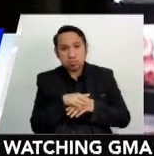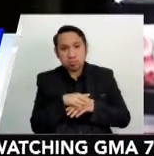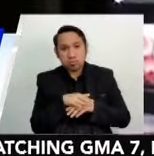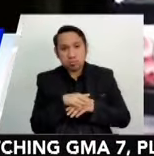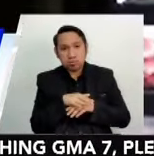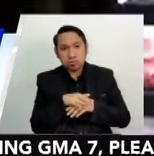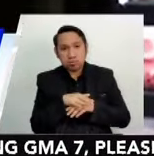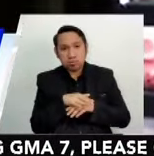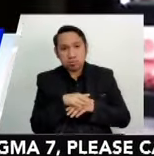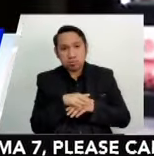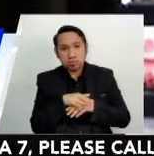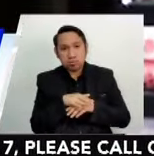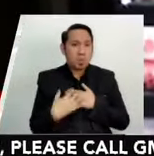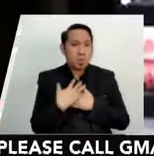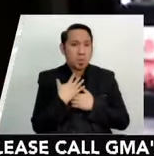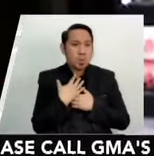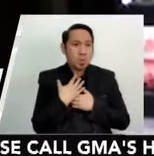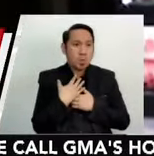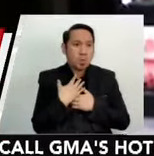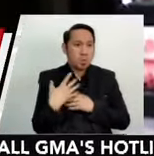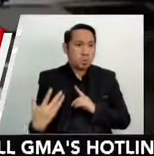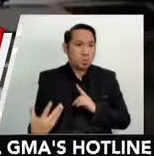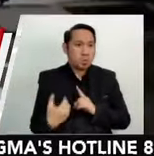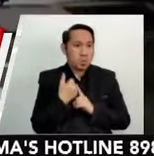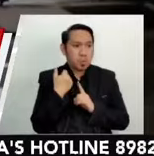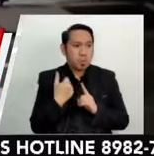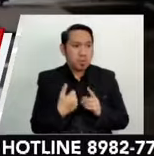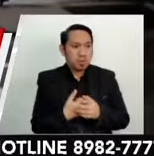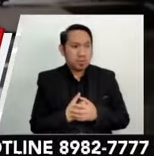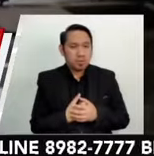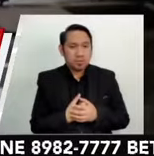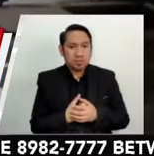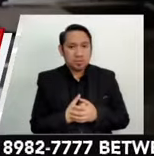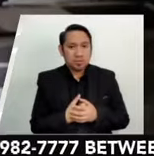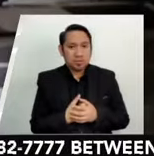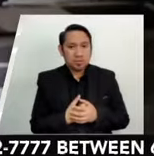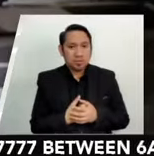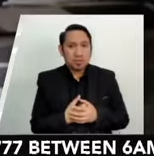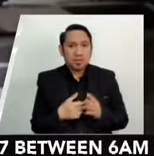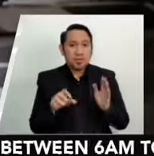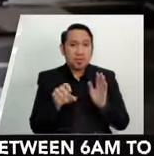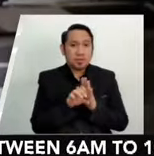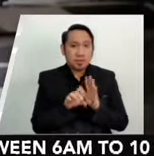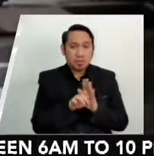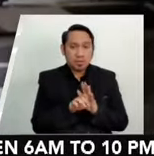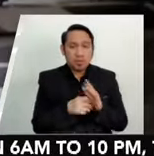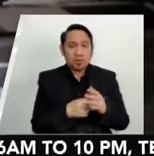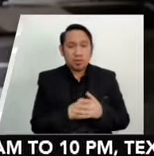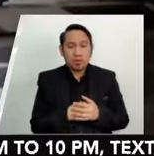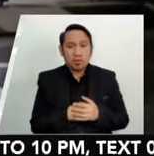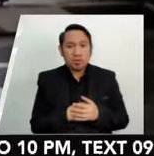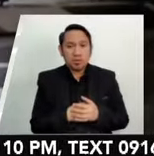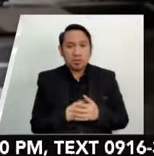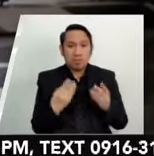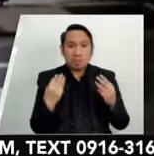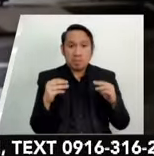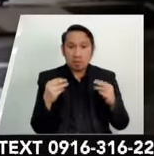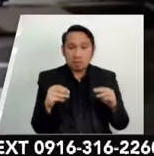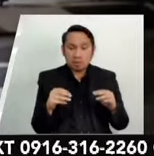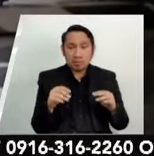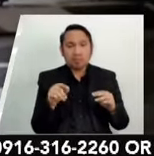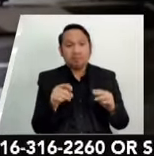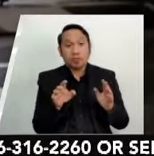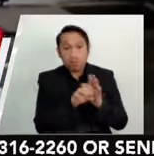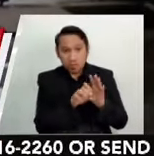amin yan. Tataas yung gasolina. Katulad nung mamamalingki ka, sasabihin nila tumaas